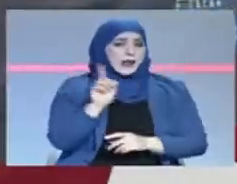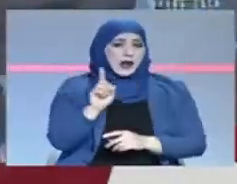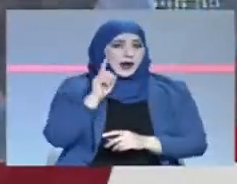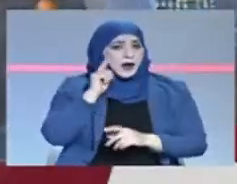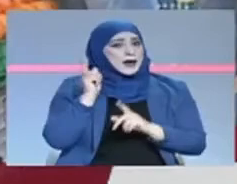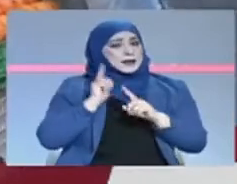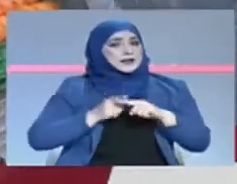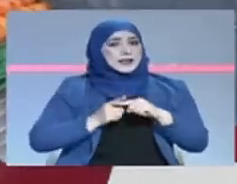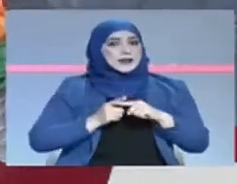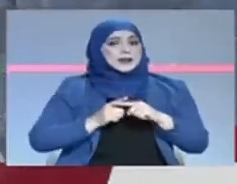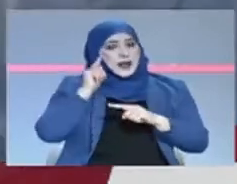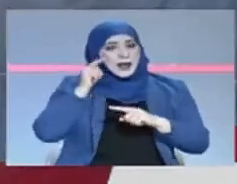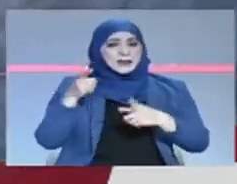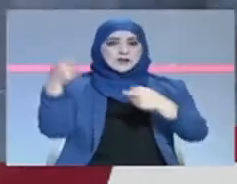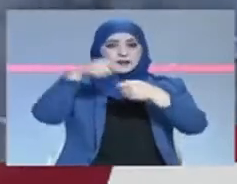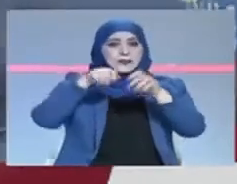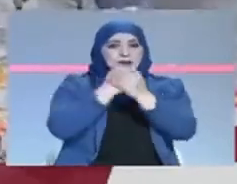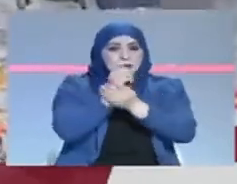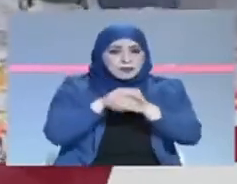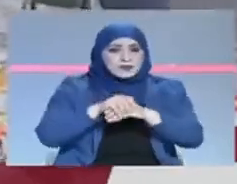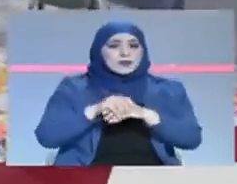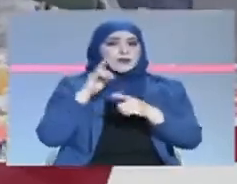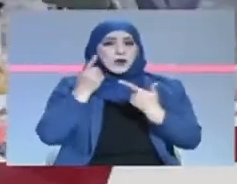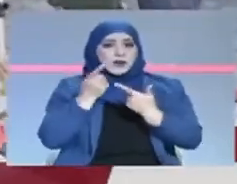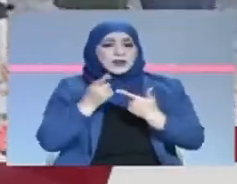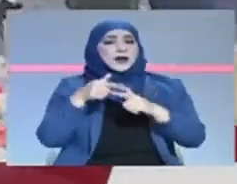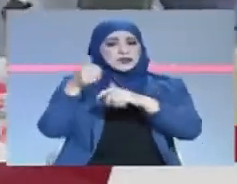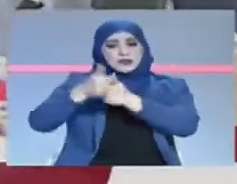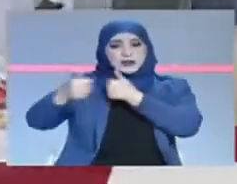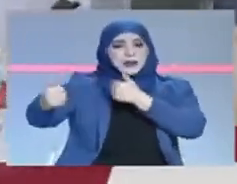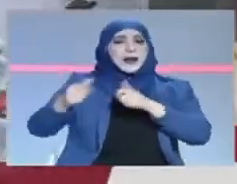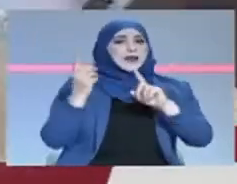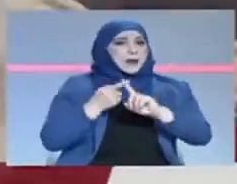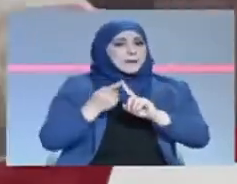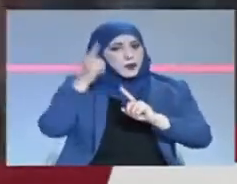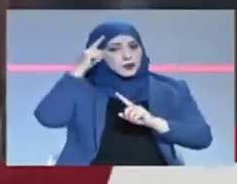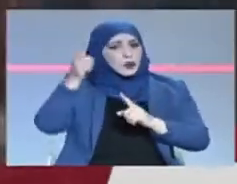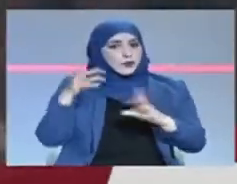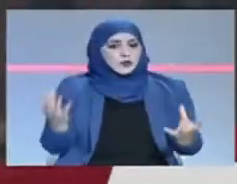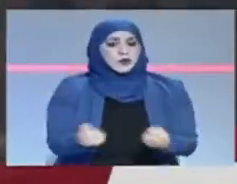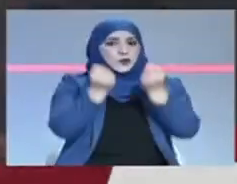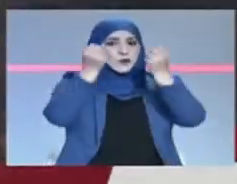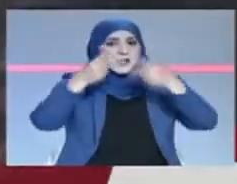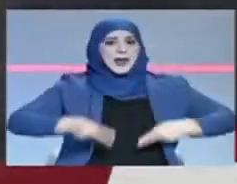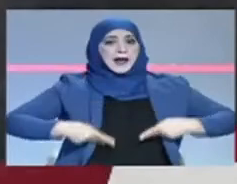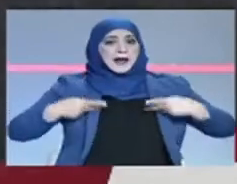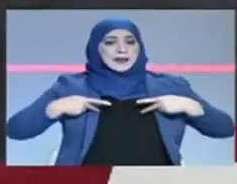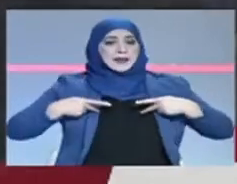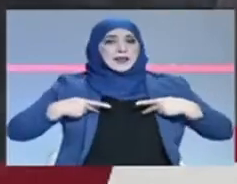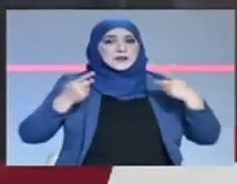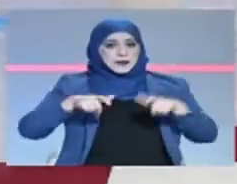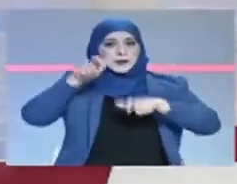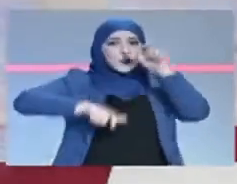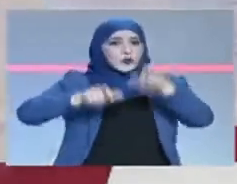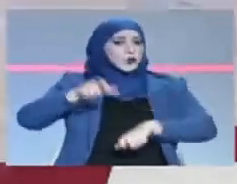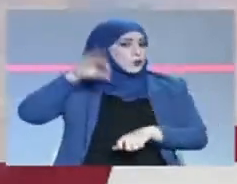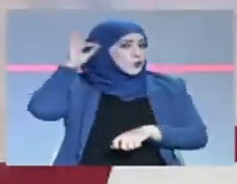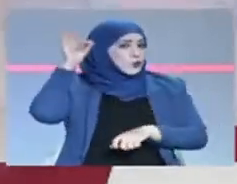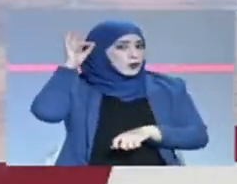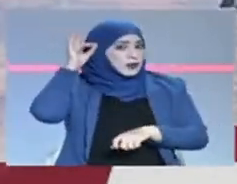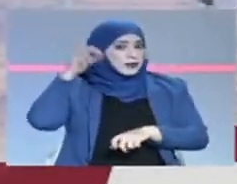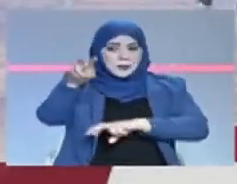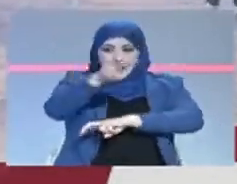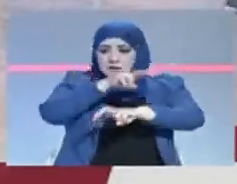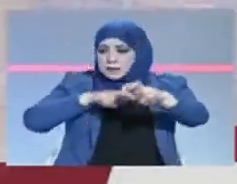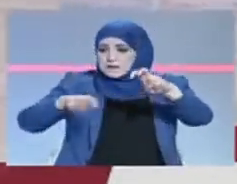الكمامة والتعقيم والتباعد السمة الأبرز في تعاملاتهم وحياتهم. تونسيون يجوبون